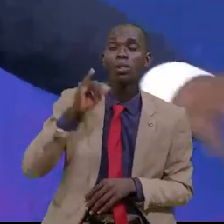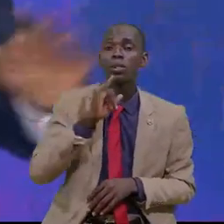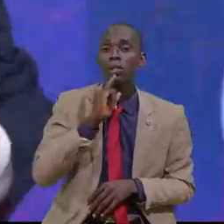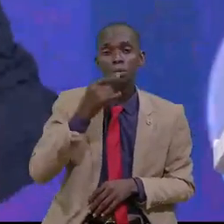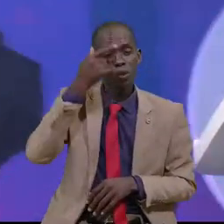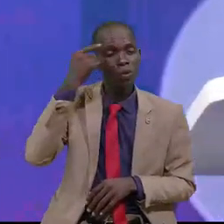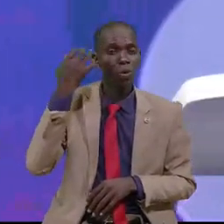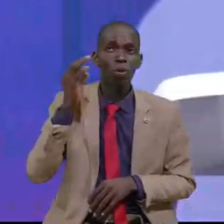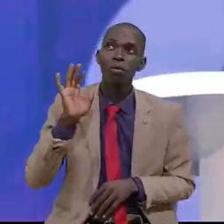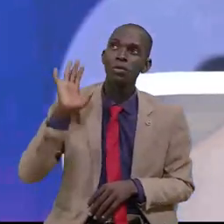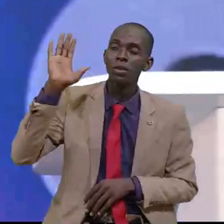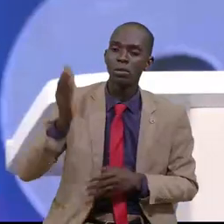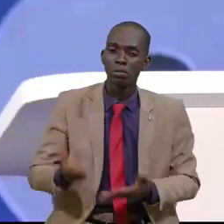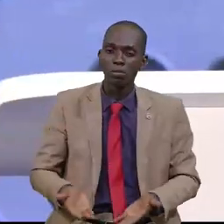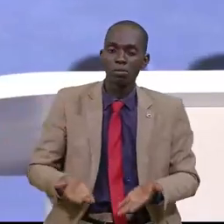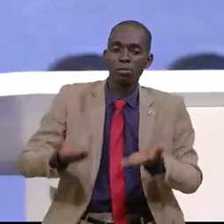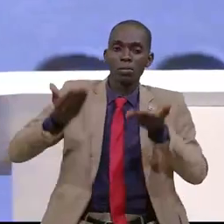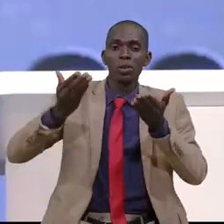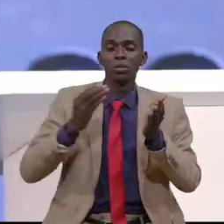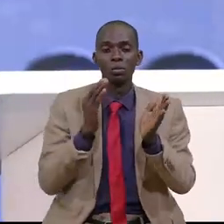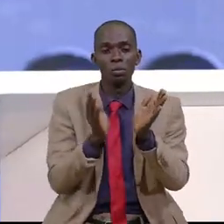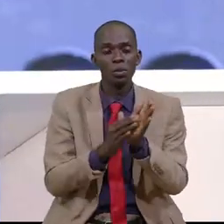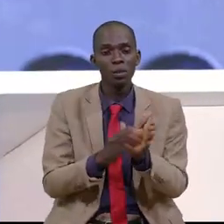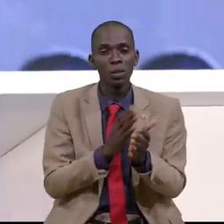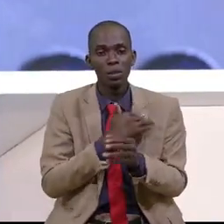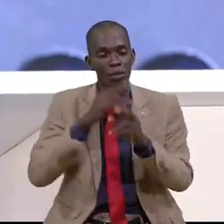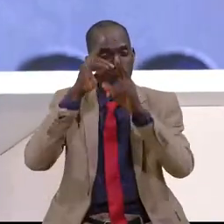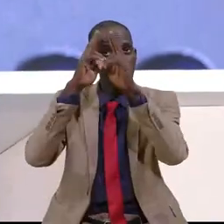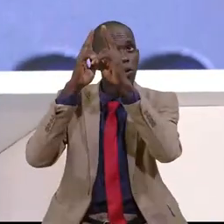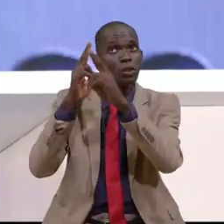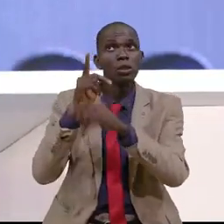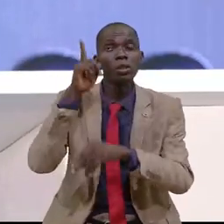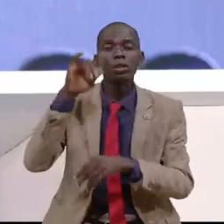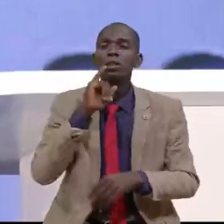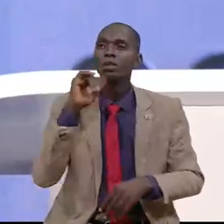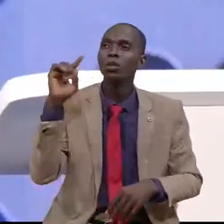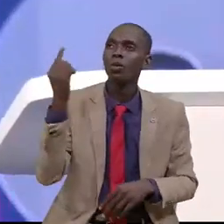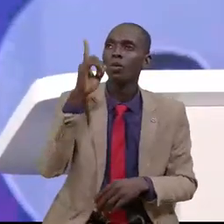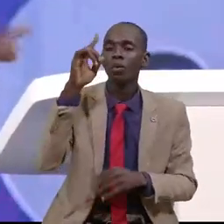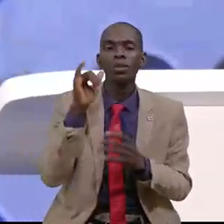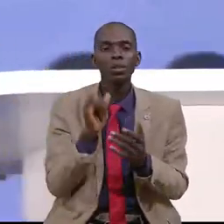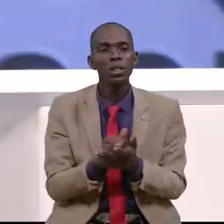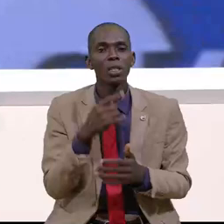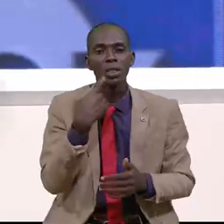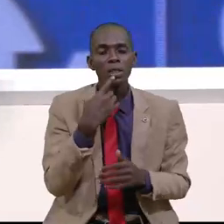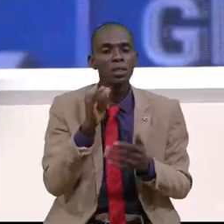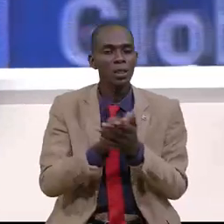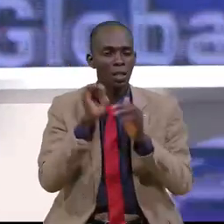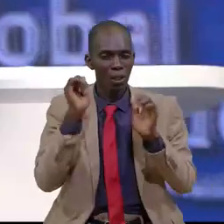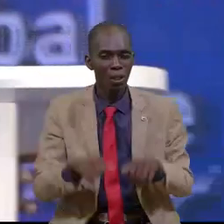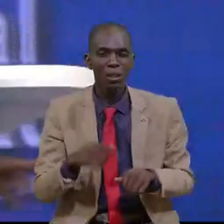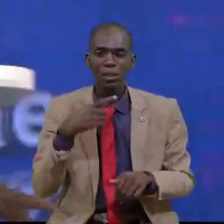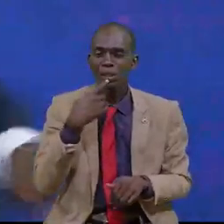sa personnalité et de sa position exaltée, il est le seul qui a dit, qui dit et qui peut